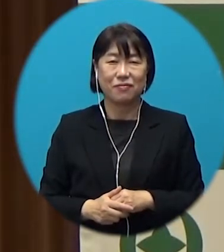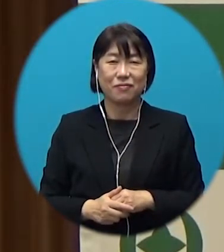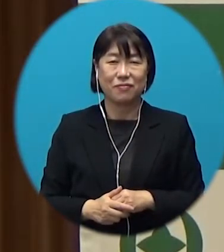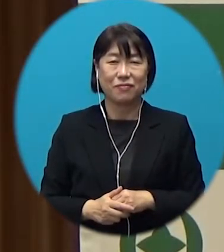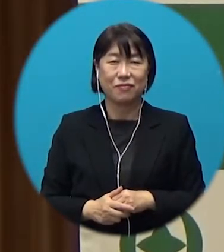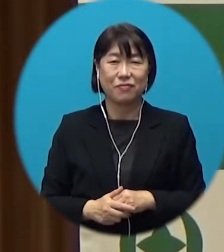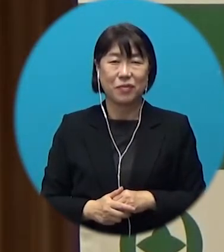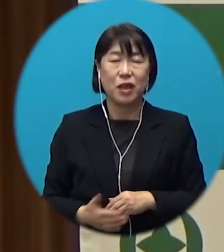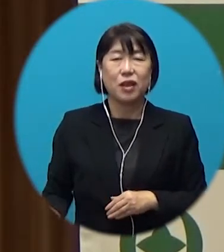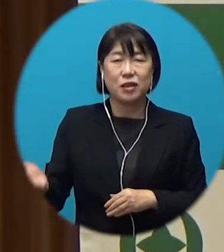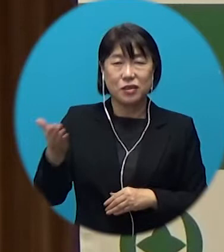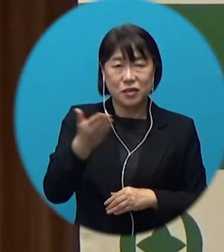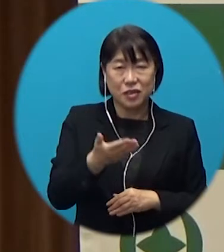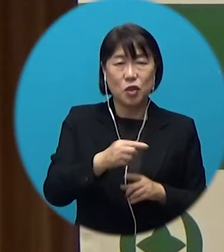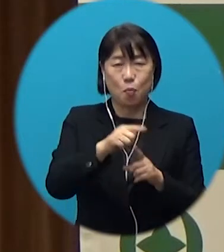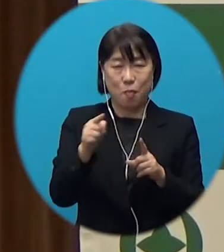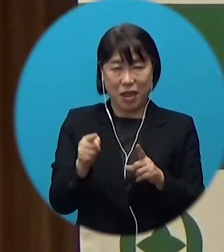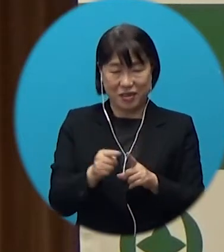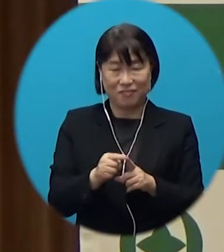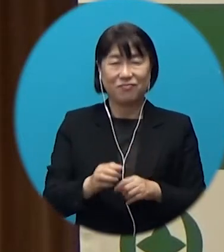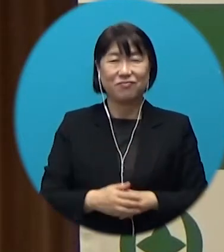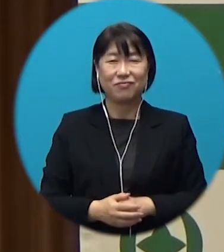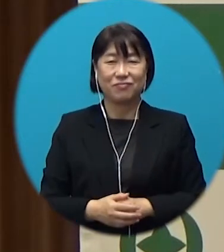次のページをお願いいたします。